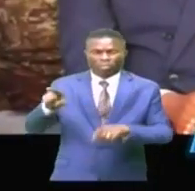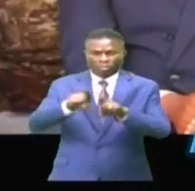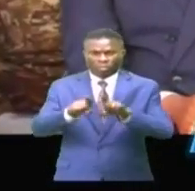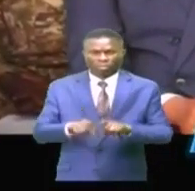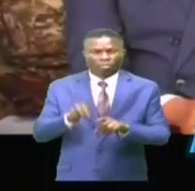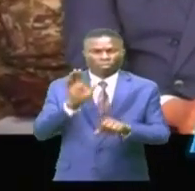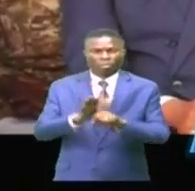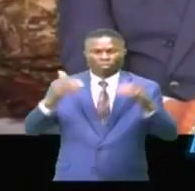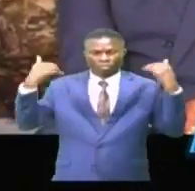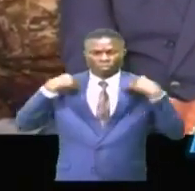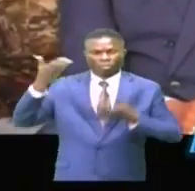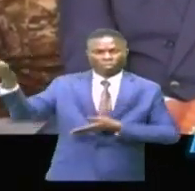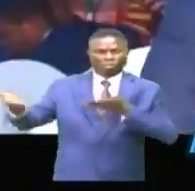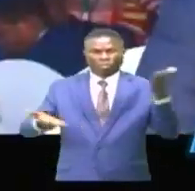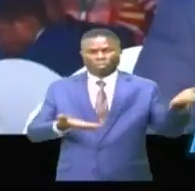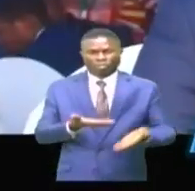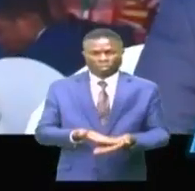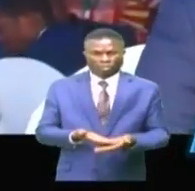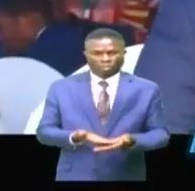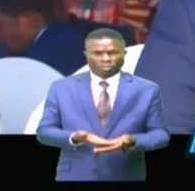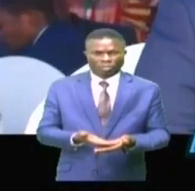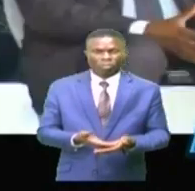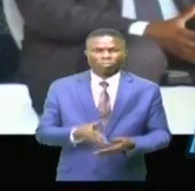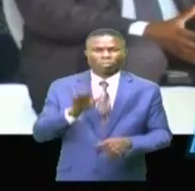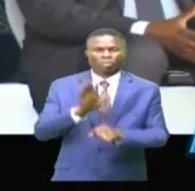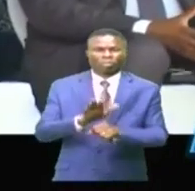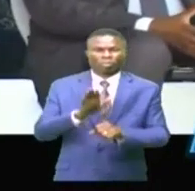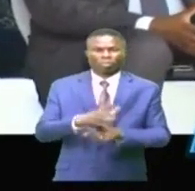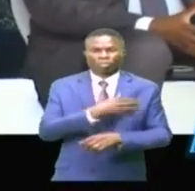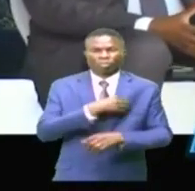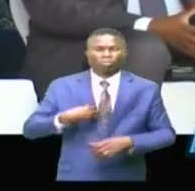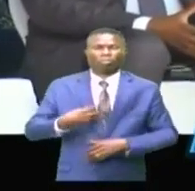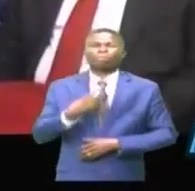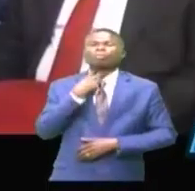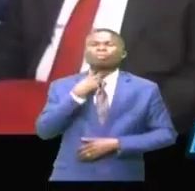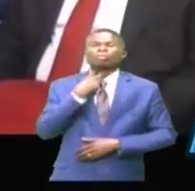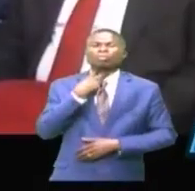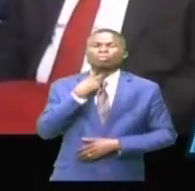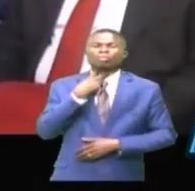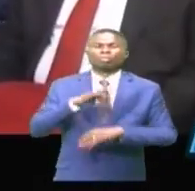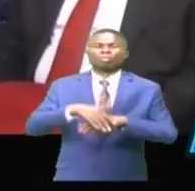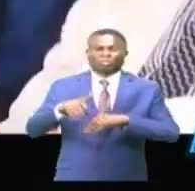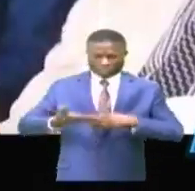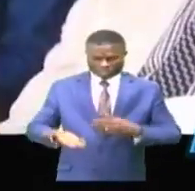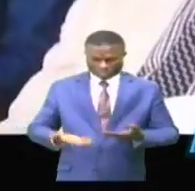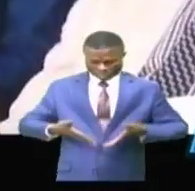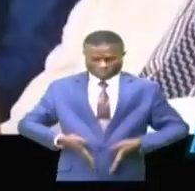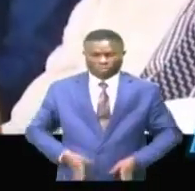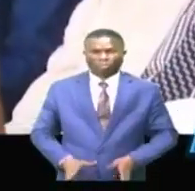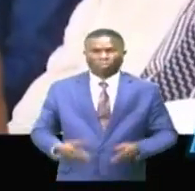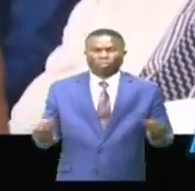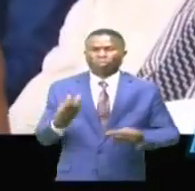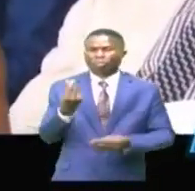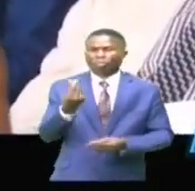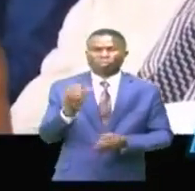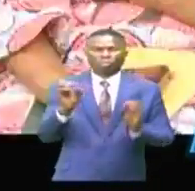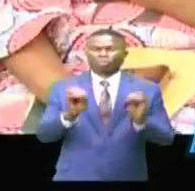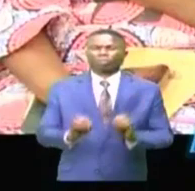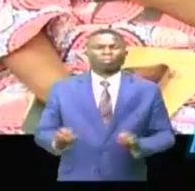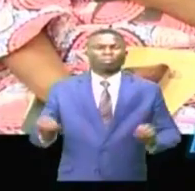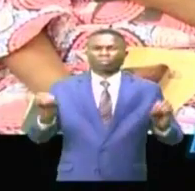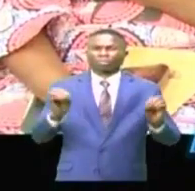est de plusieurs autres invités plus de femmes prises en otage après leur accouchement par manque d'argent